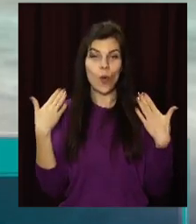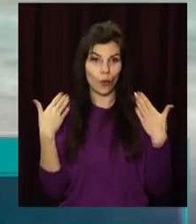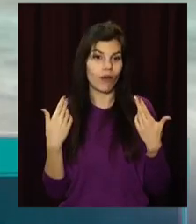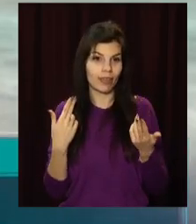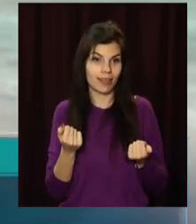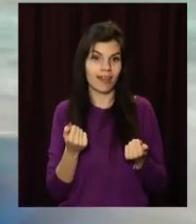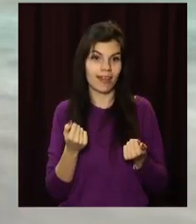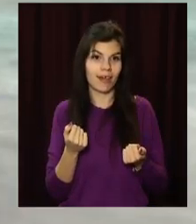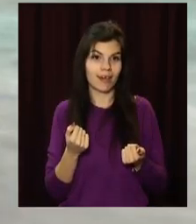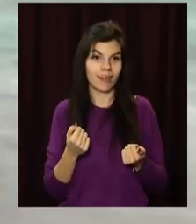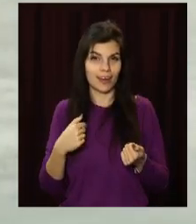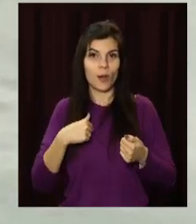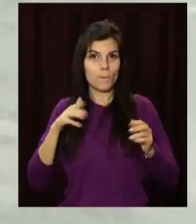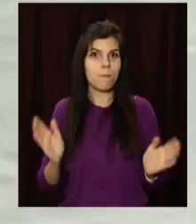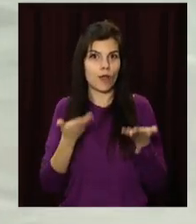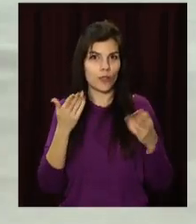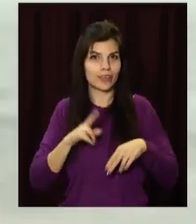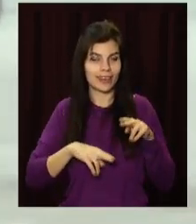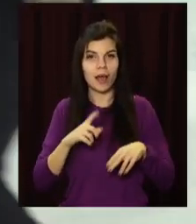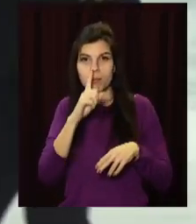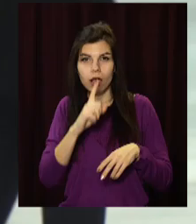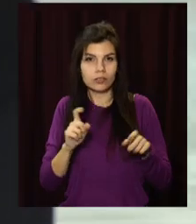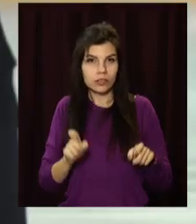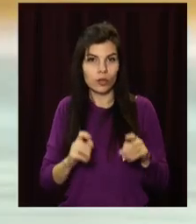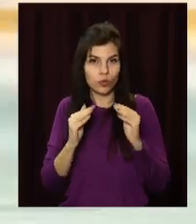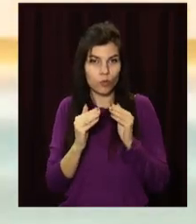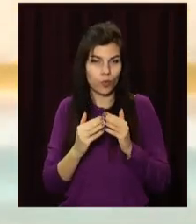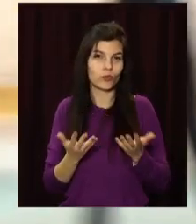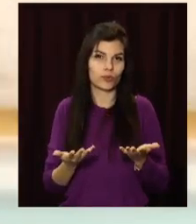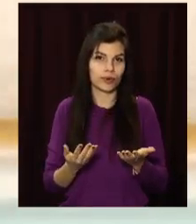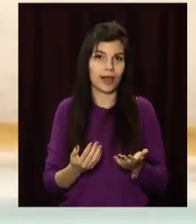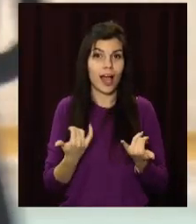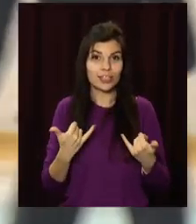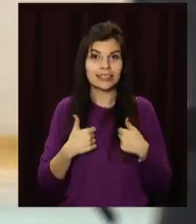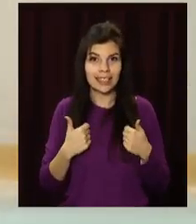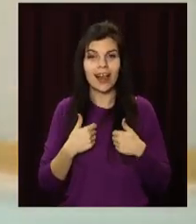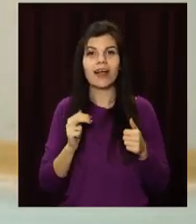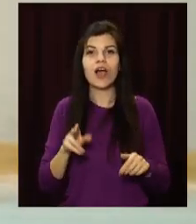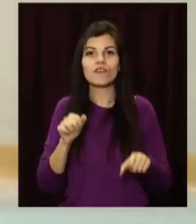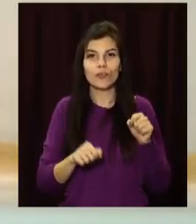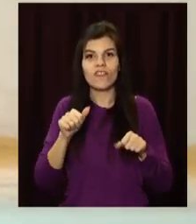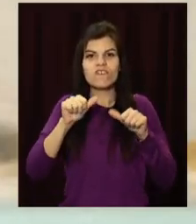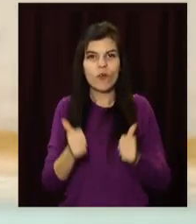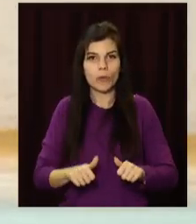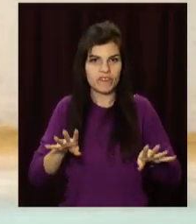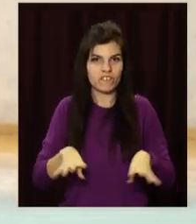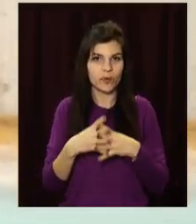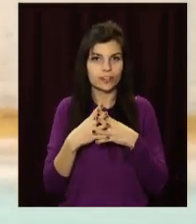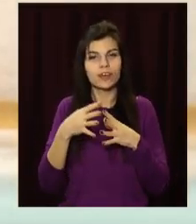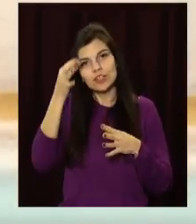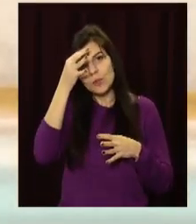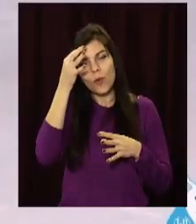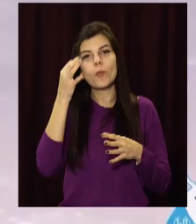нас была хореография, но в целом, конечно, тяжело было на карантине. Засиделись дома, сейчас, конечно, с удовольствием тренируются.